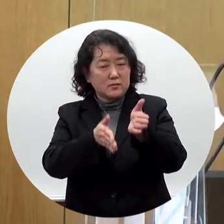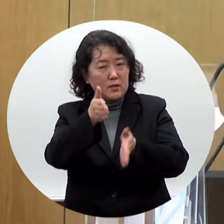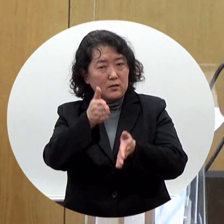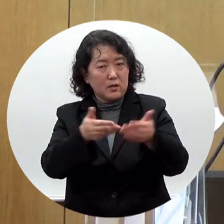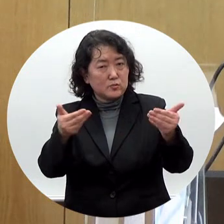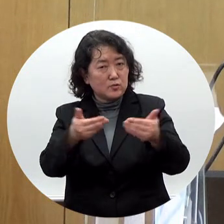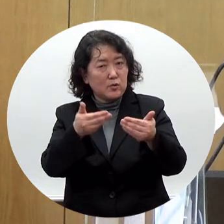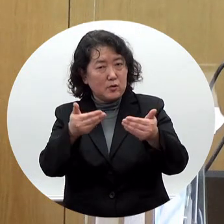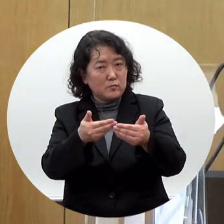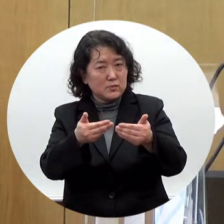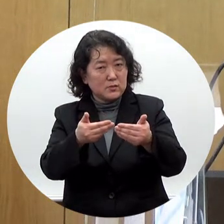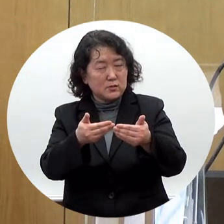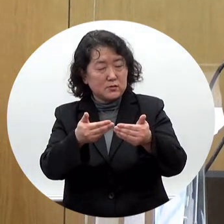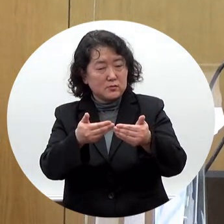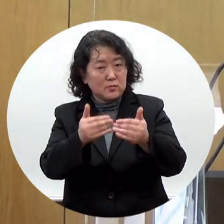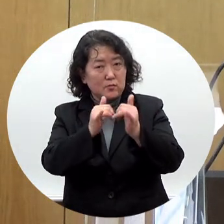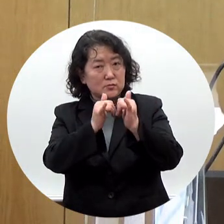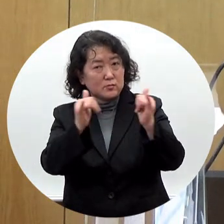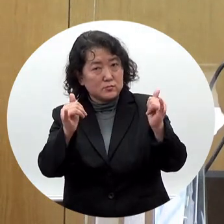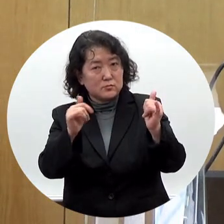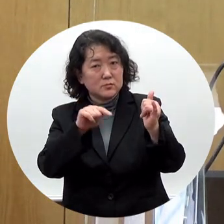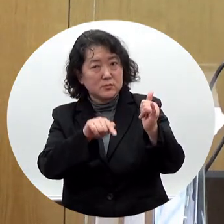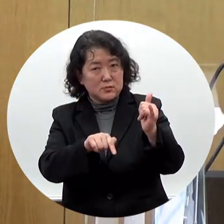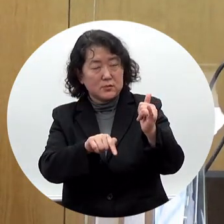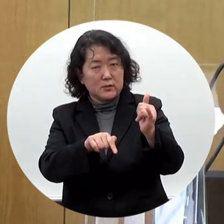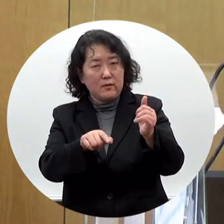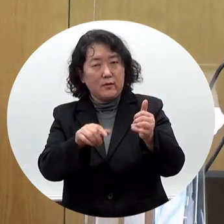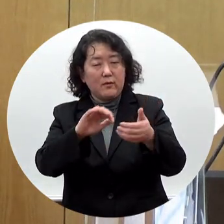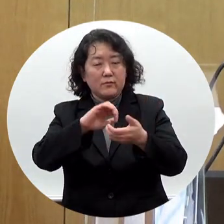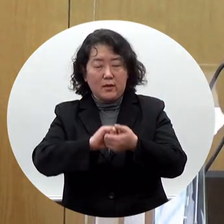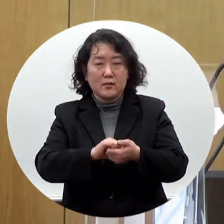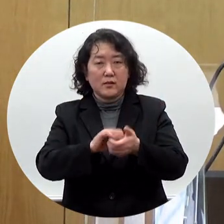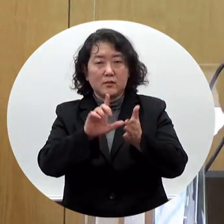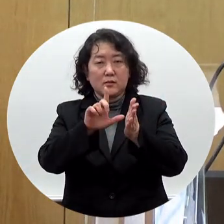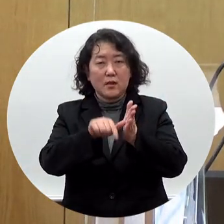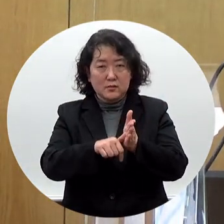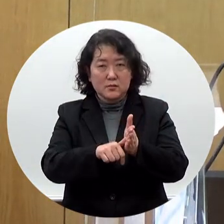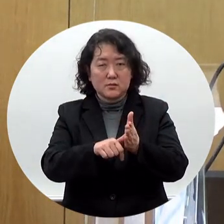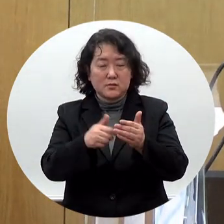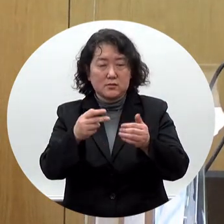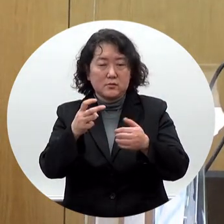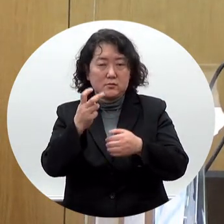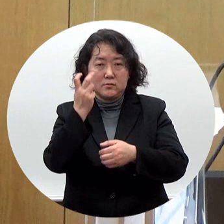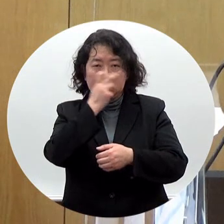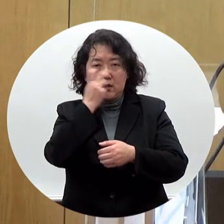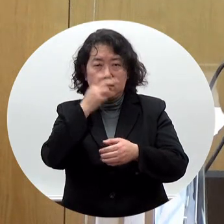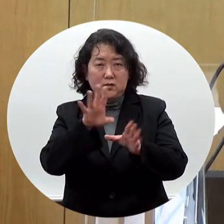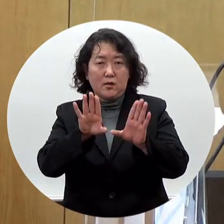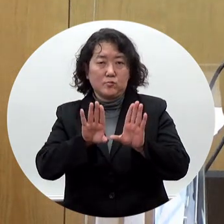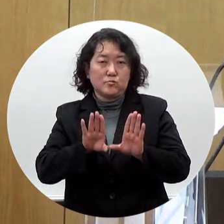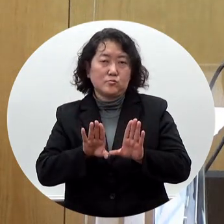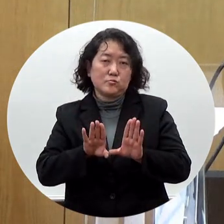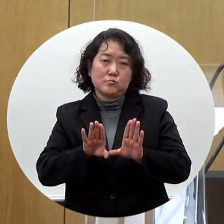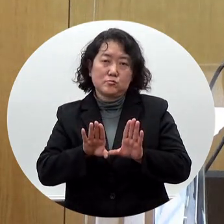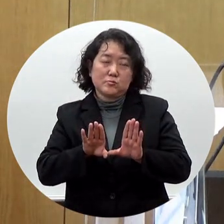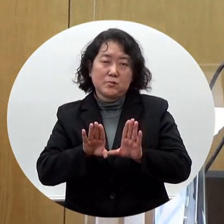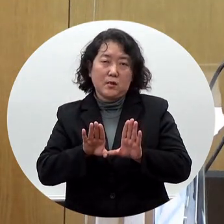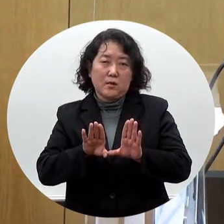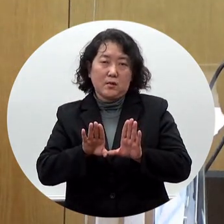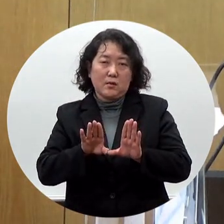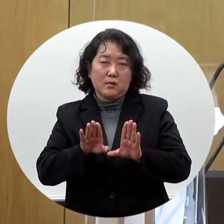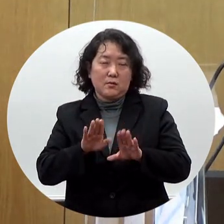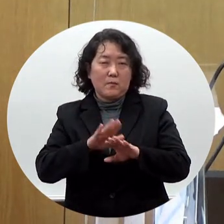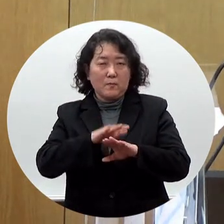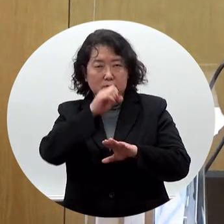業務に従事をしている社員に、定期的に検査を受けてもらう必要があると考え